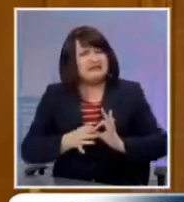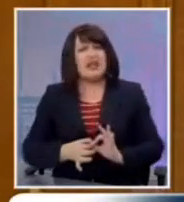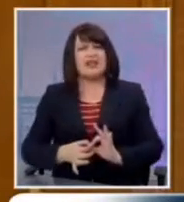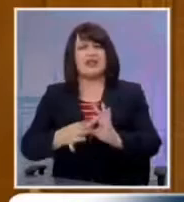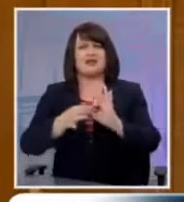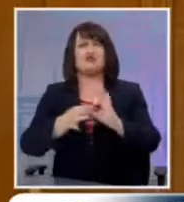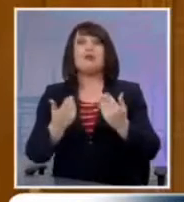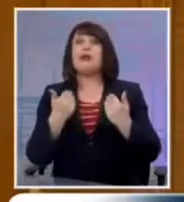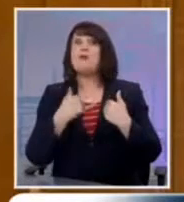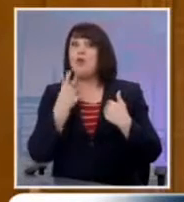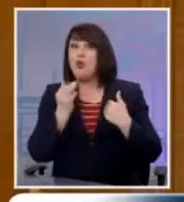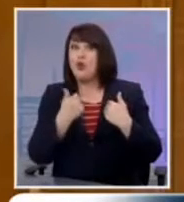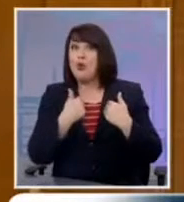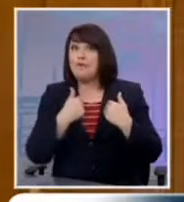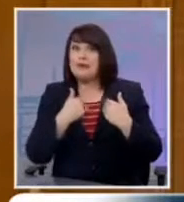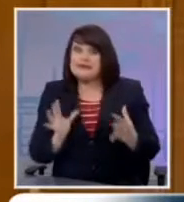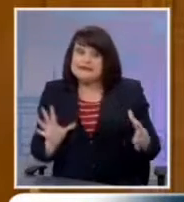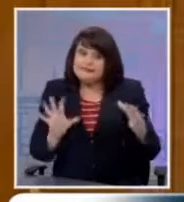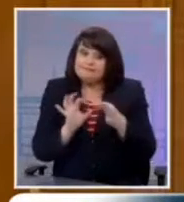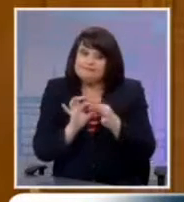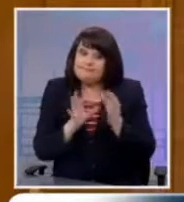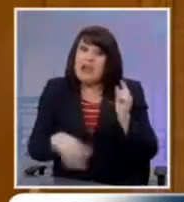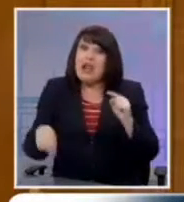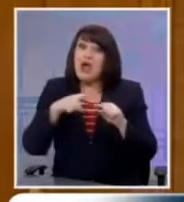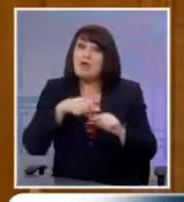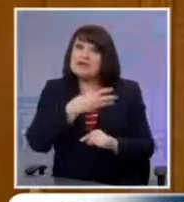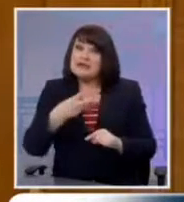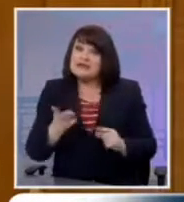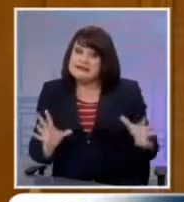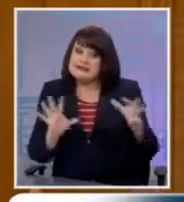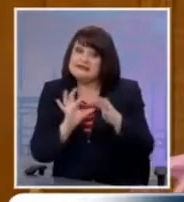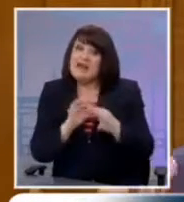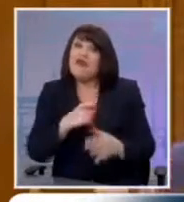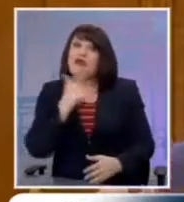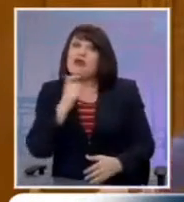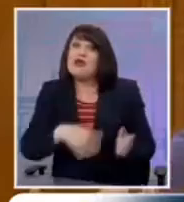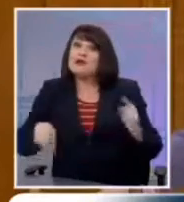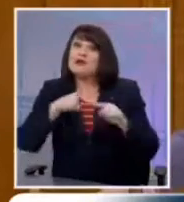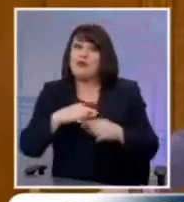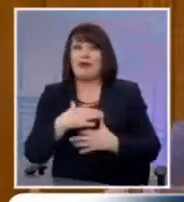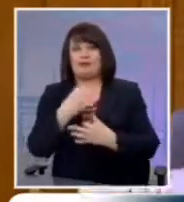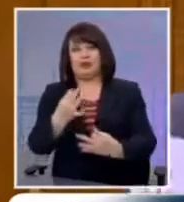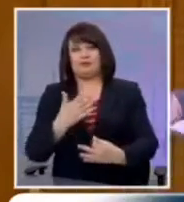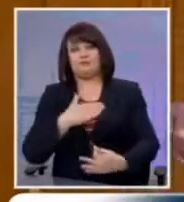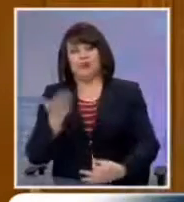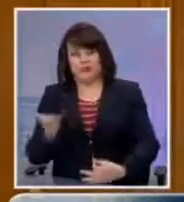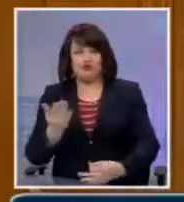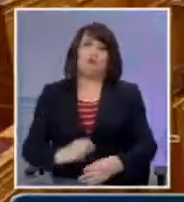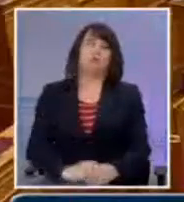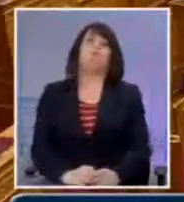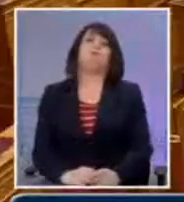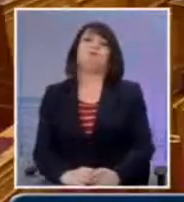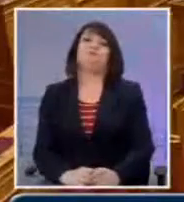είμαστε κομμάτι του ελληνικού λαού, είμαστε η φωνή του και η εκπρόσωπή του. Σας ευχαριστώ.